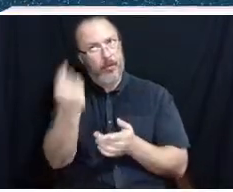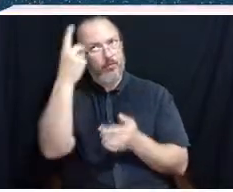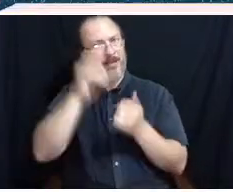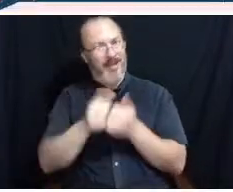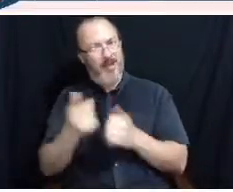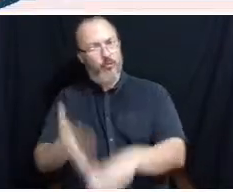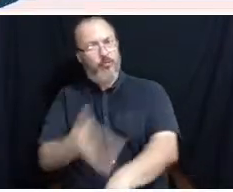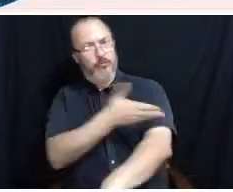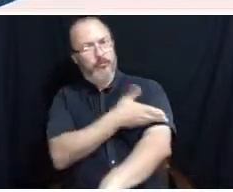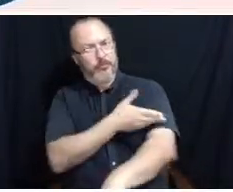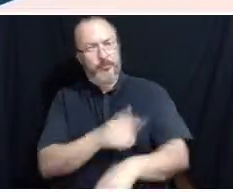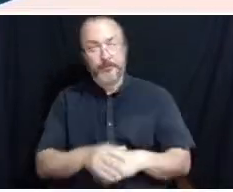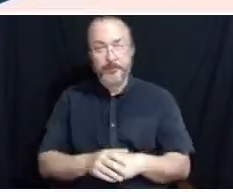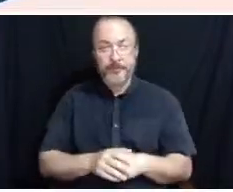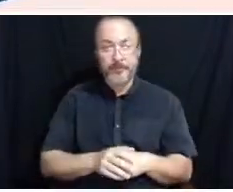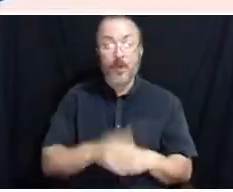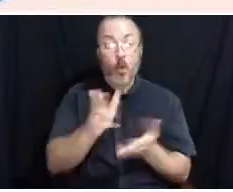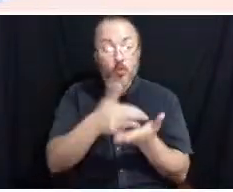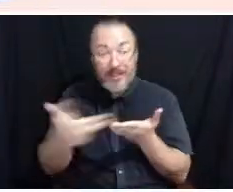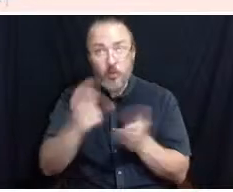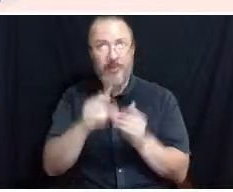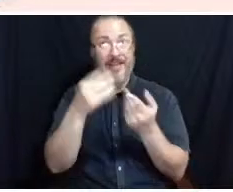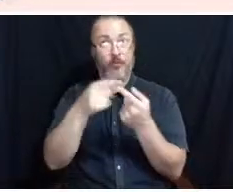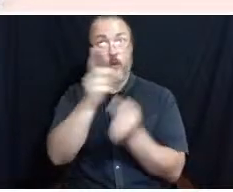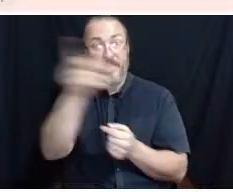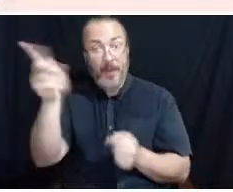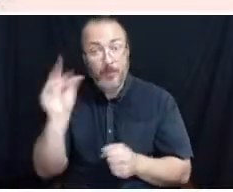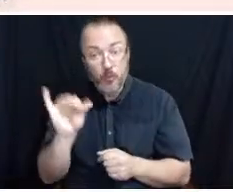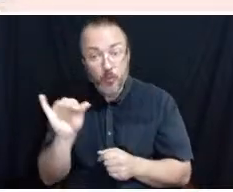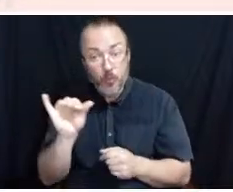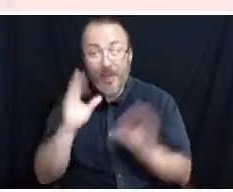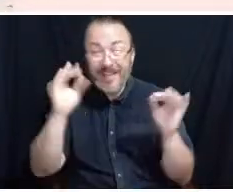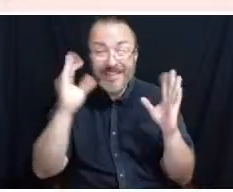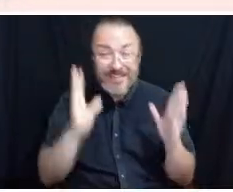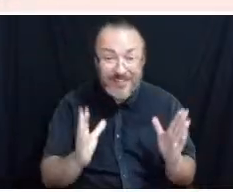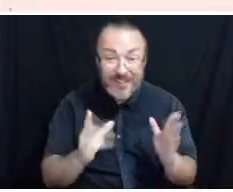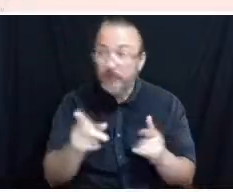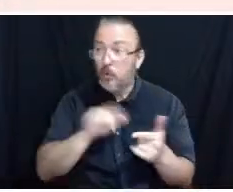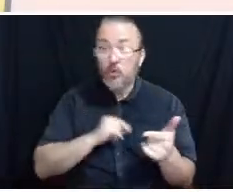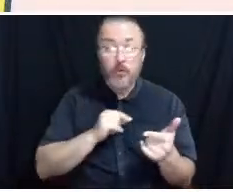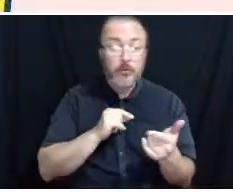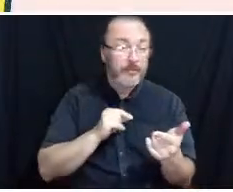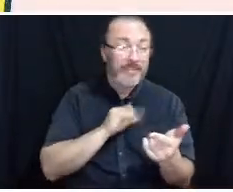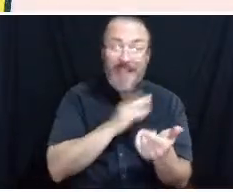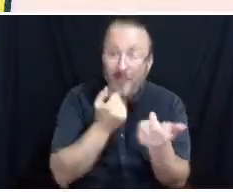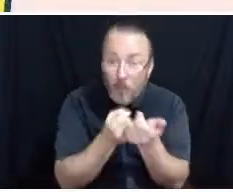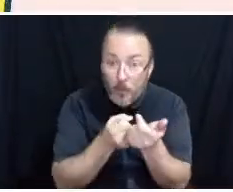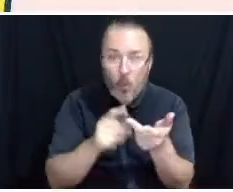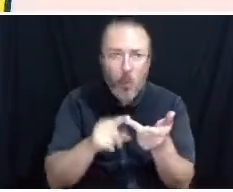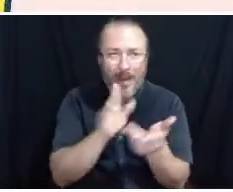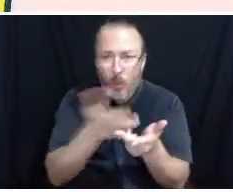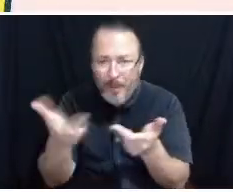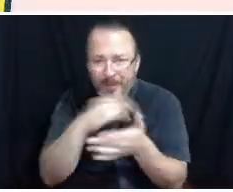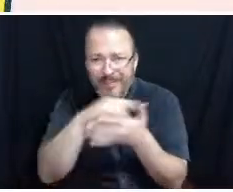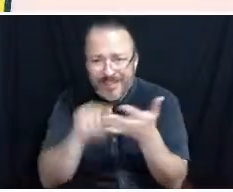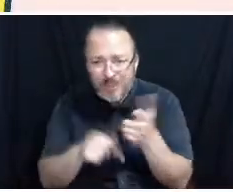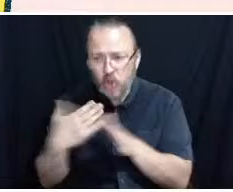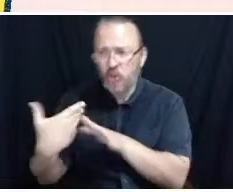aider les personnes marginalisées, éducateurs, personnel de soutien et matériel, doivent être partagées afin que tous puissent en